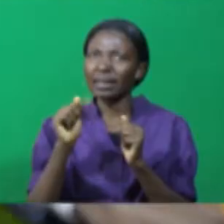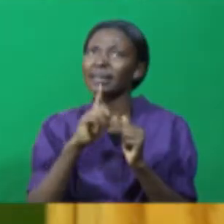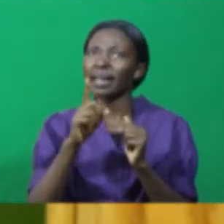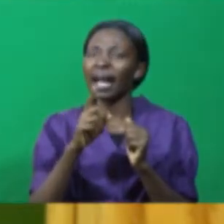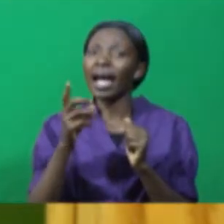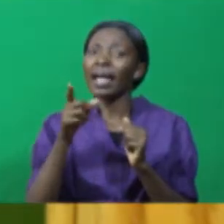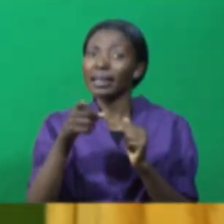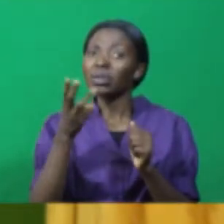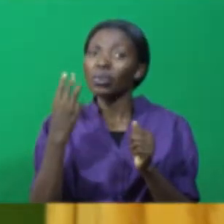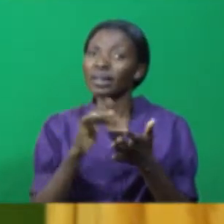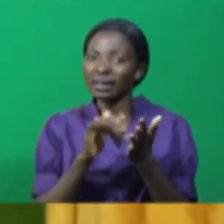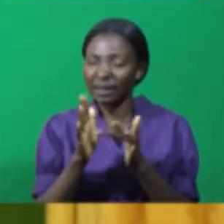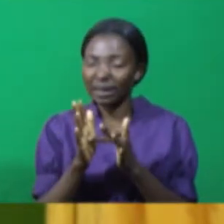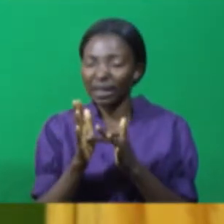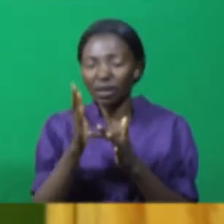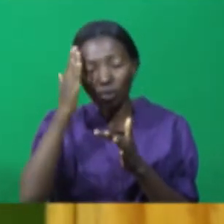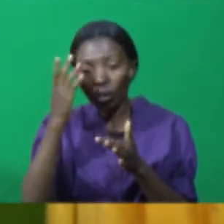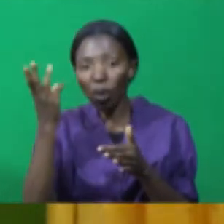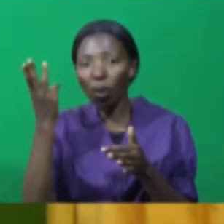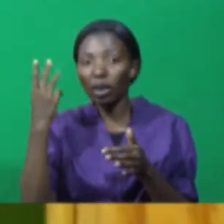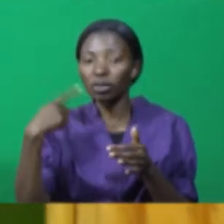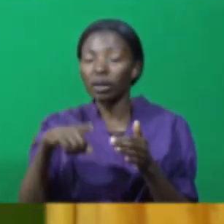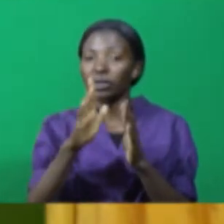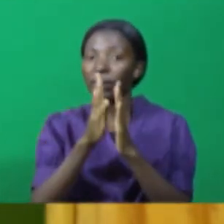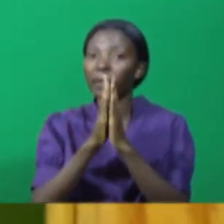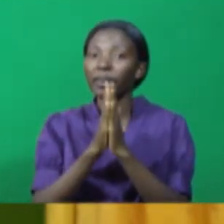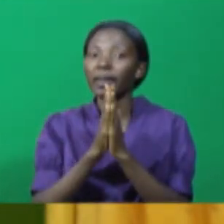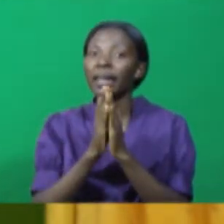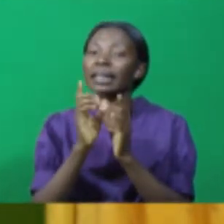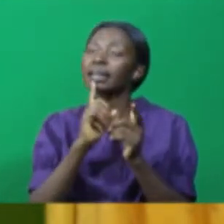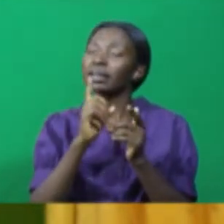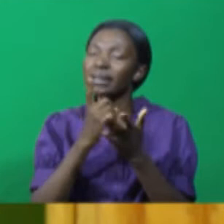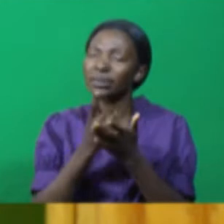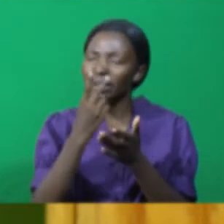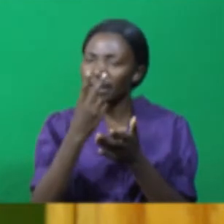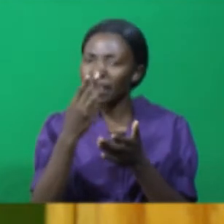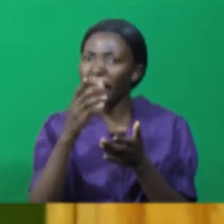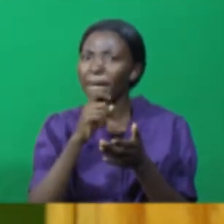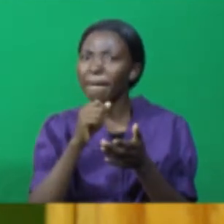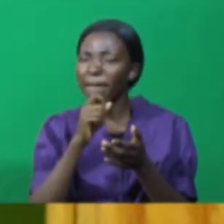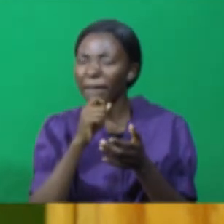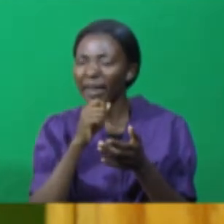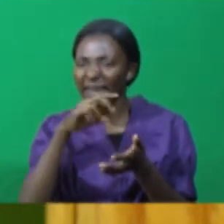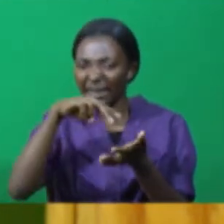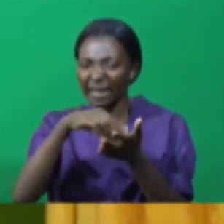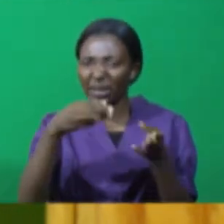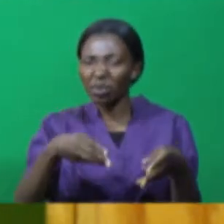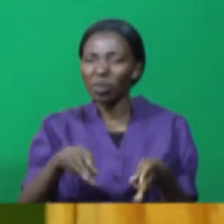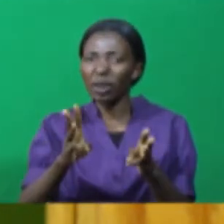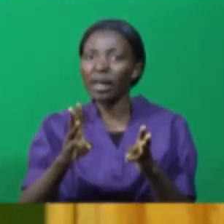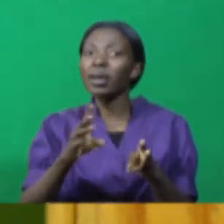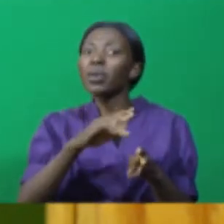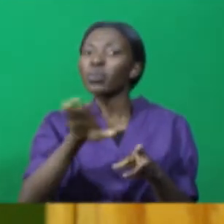ndiye Jesu wacho wandainonamata zvikanzi makaona here vanhu vakanga vari munzira zvikanzi ndini muwo vanhu vaya